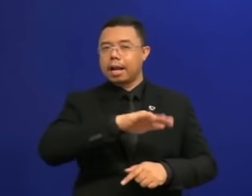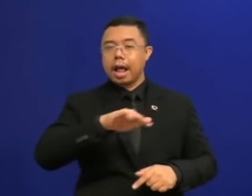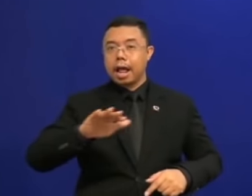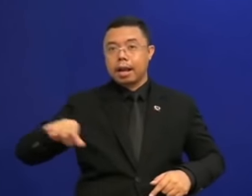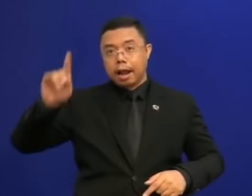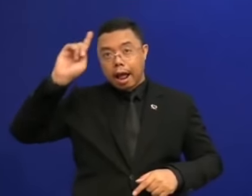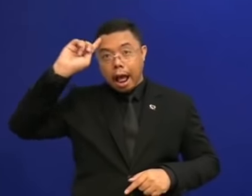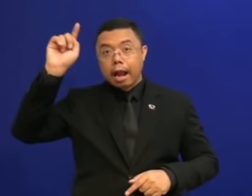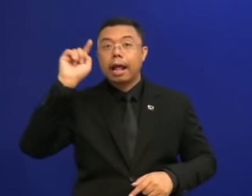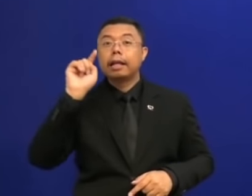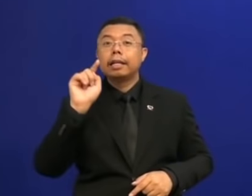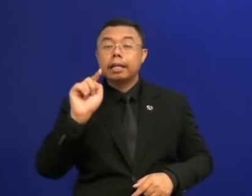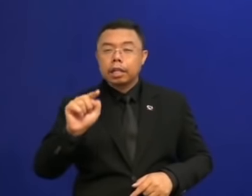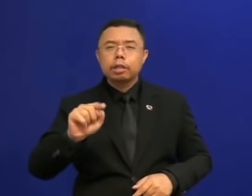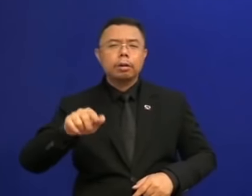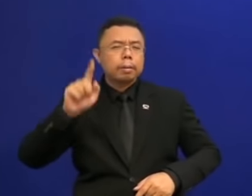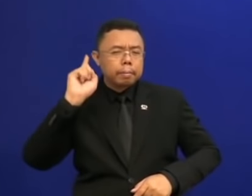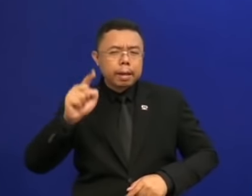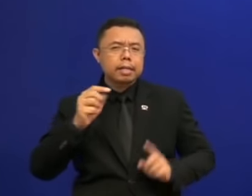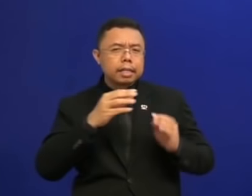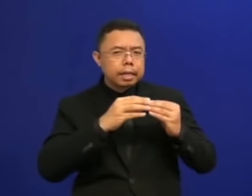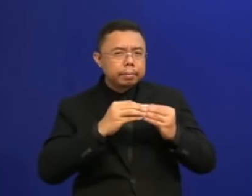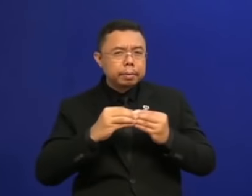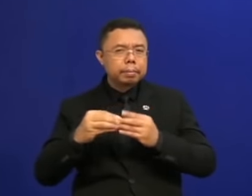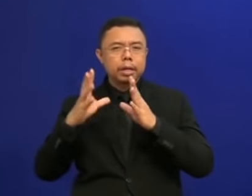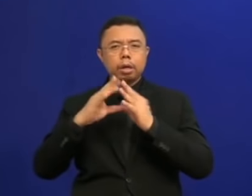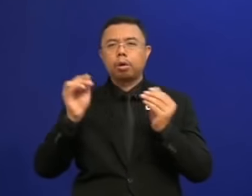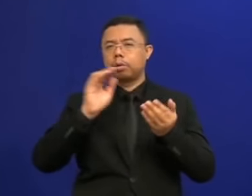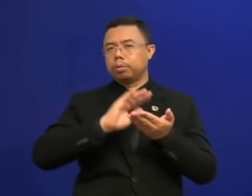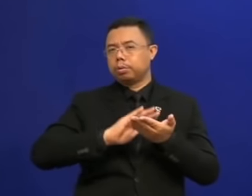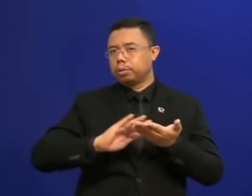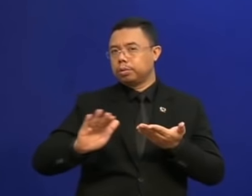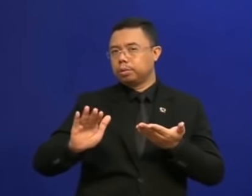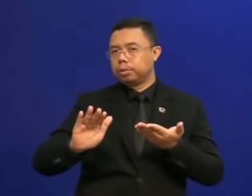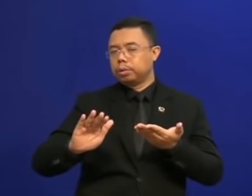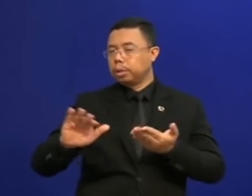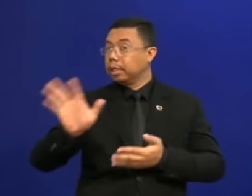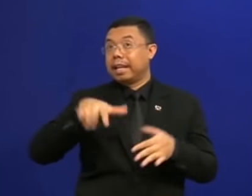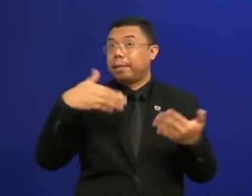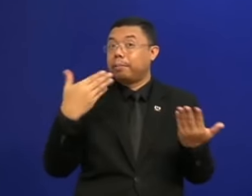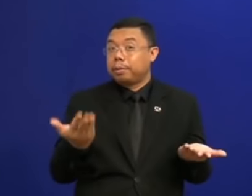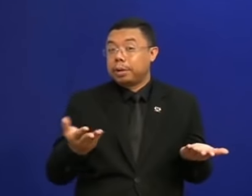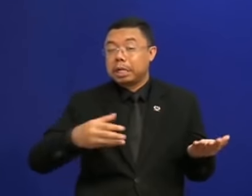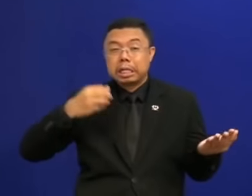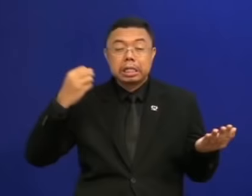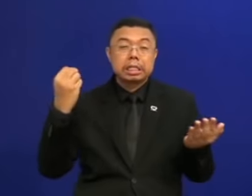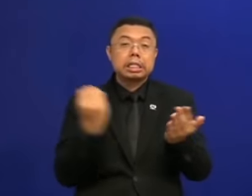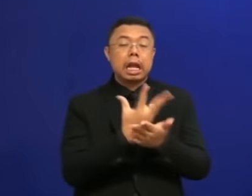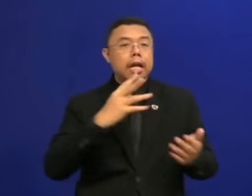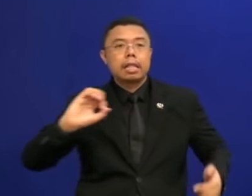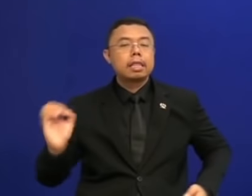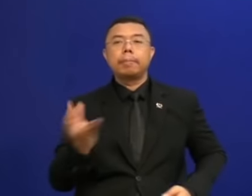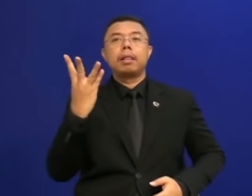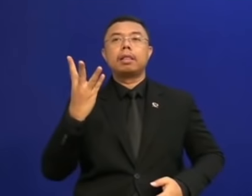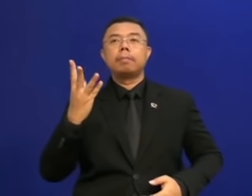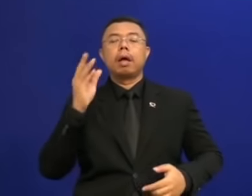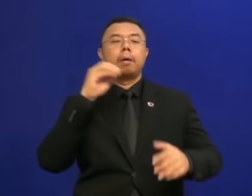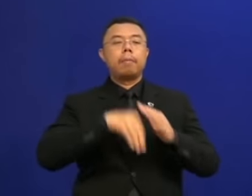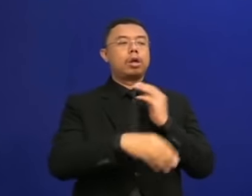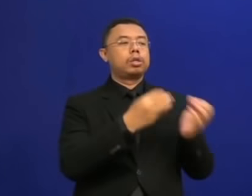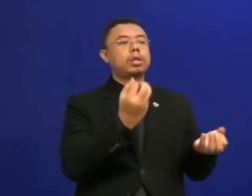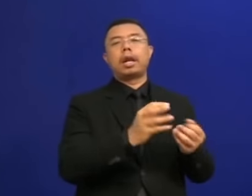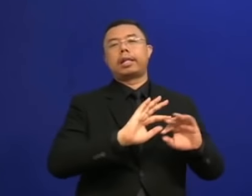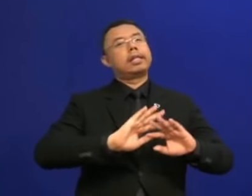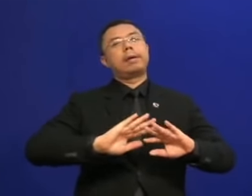anak-anak Allah itu akan dipimpin oleh Roh Kudus. Tidak mungkin kecelakaan mendadak lalu masuk